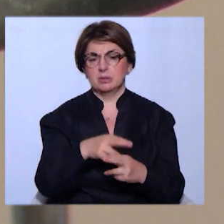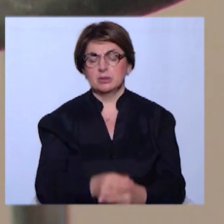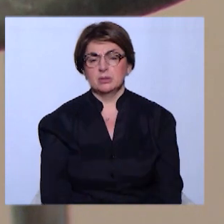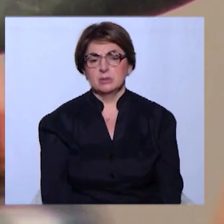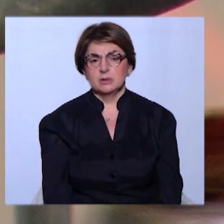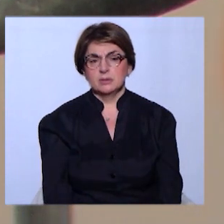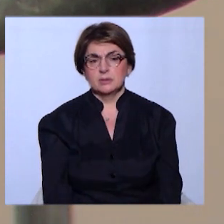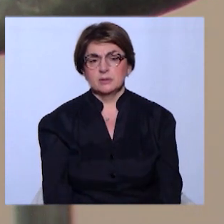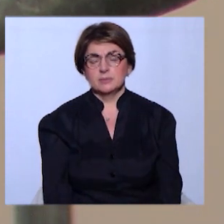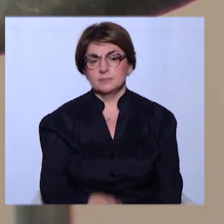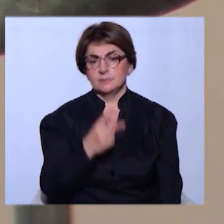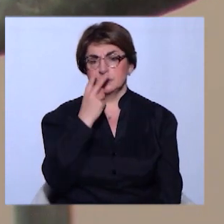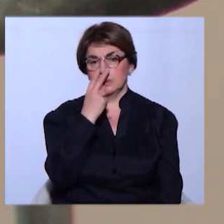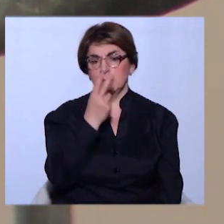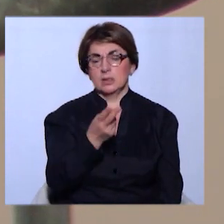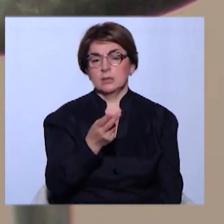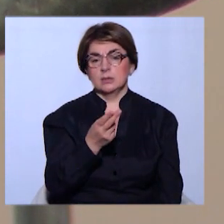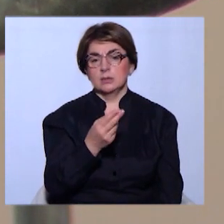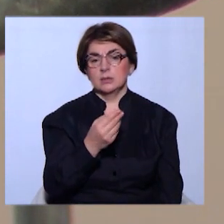გახდება.